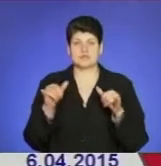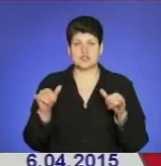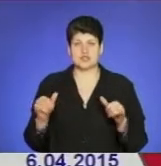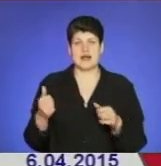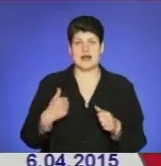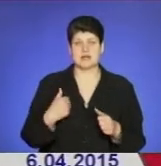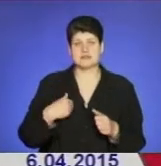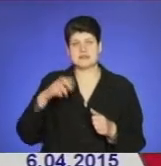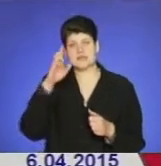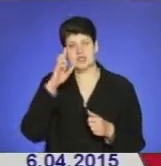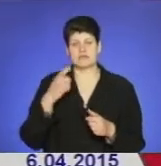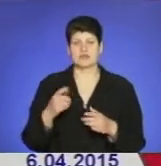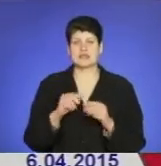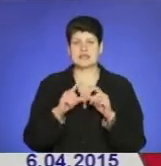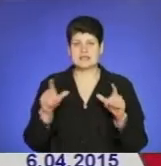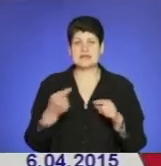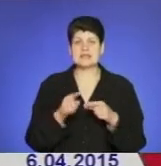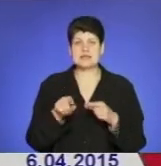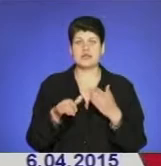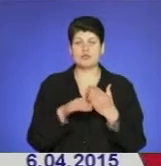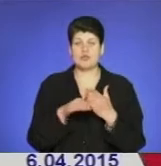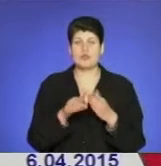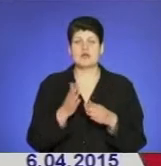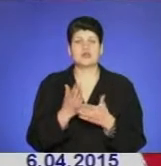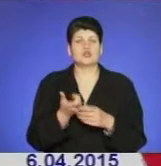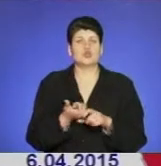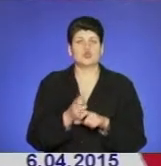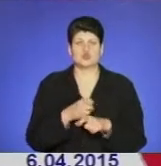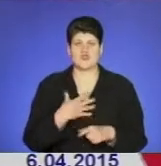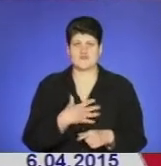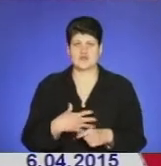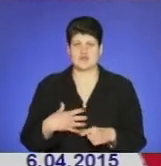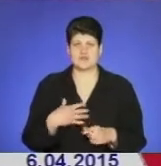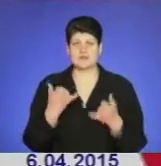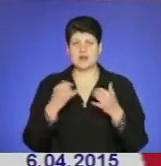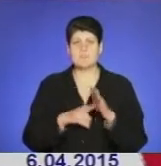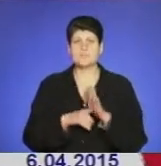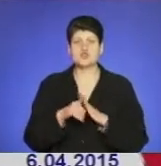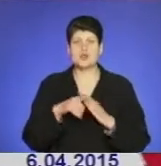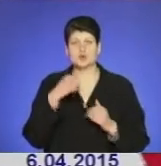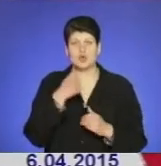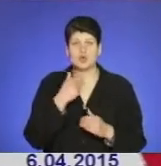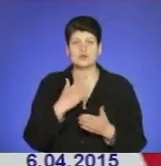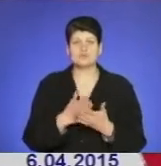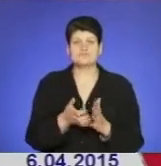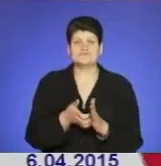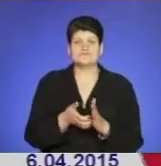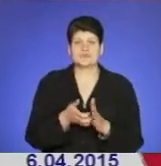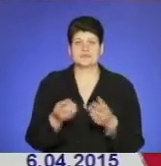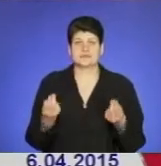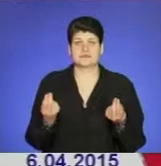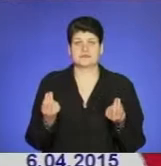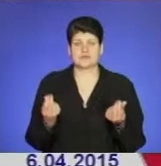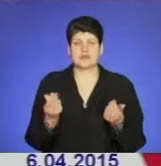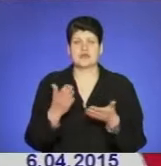з державної казни, така допомога є вкрай важливою. Зараз початок року, є брак коштів і є